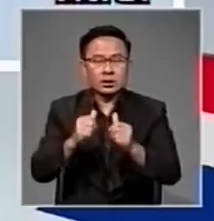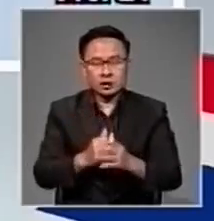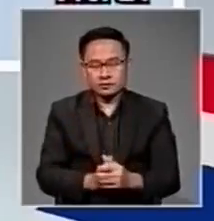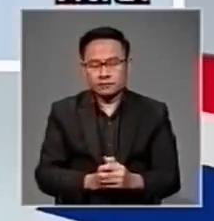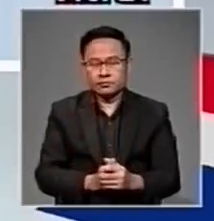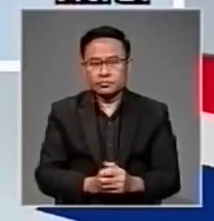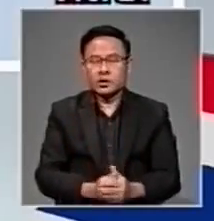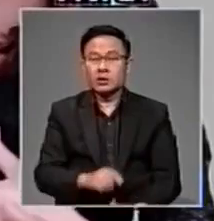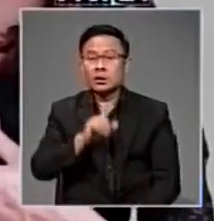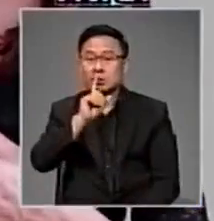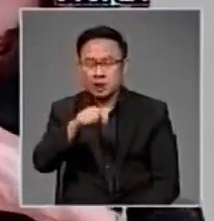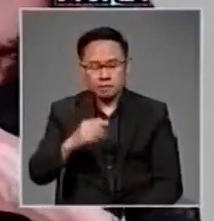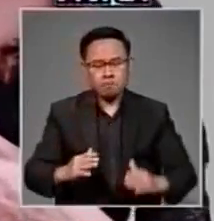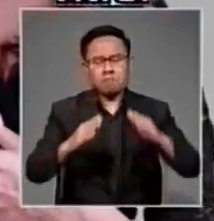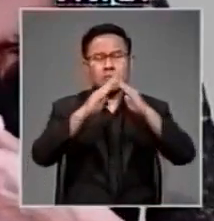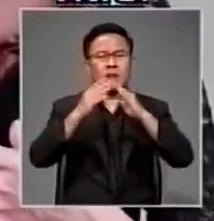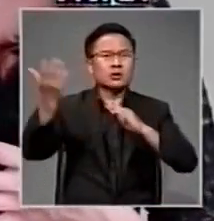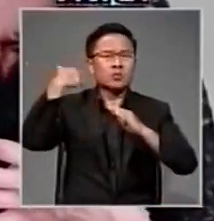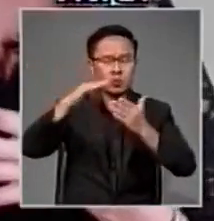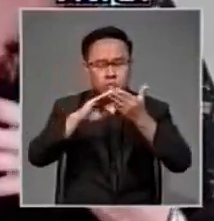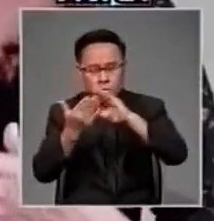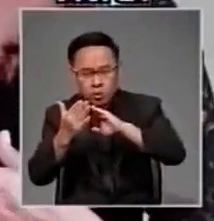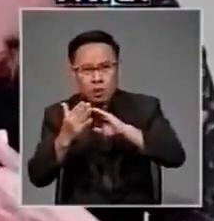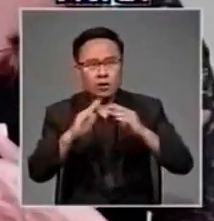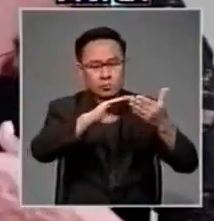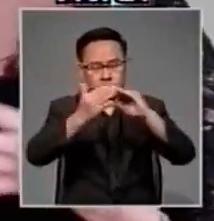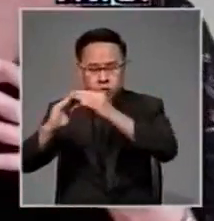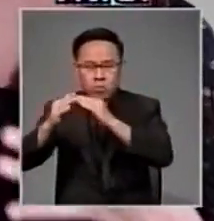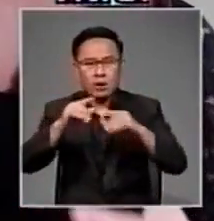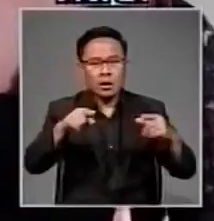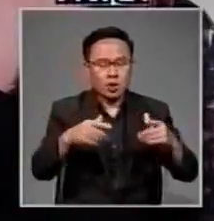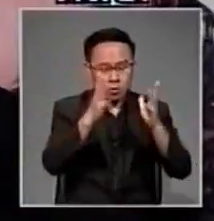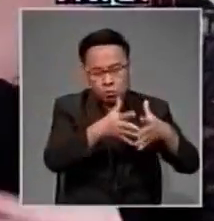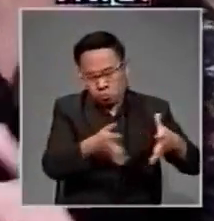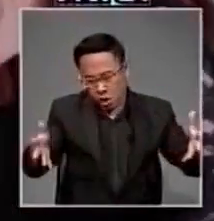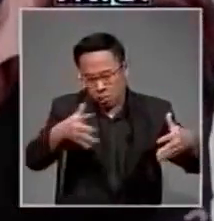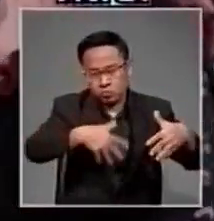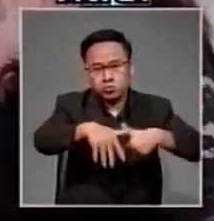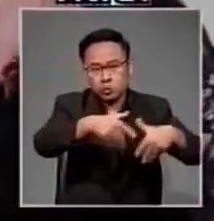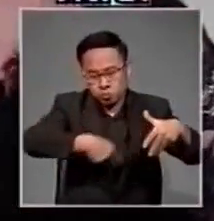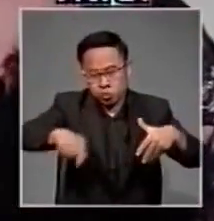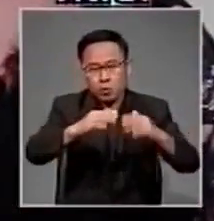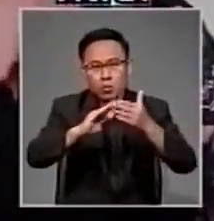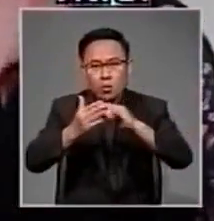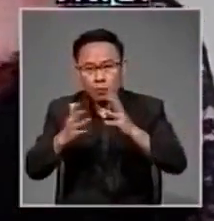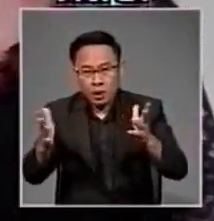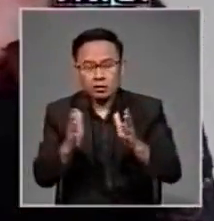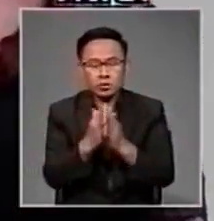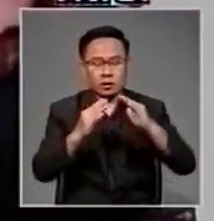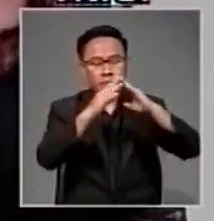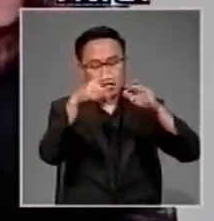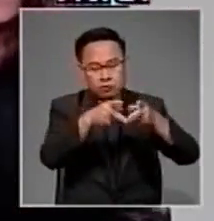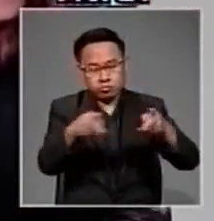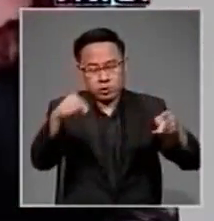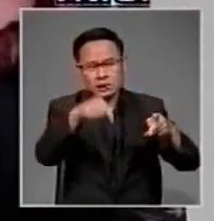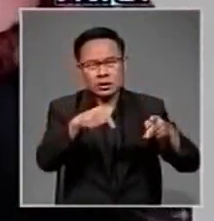ยในการดำเนินการ ค่ะอย่างบ้านหลังเดิมที่ชาวบ้านเนี่ยอาศัยอยู่รวมกันอาจจะเป็นชุมชนลักษณะของอยู่รวมกันคนจำนว